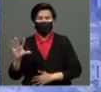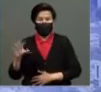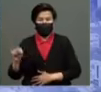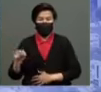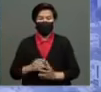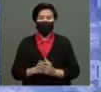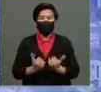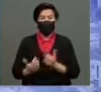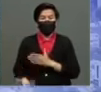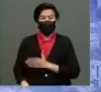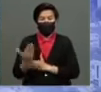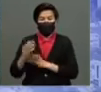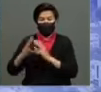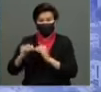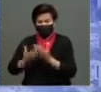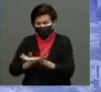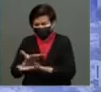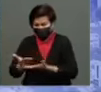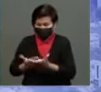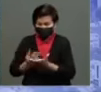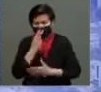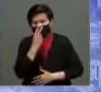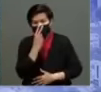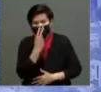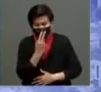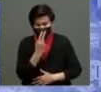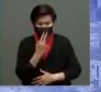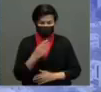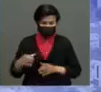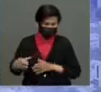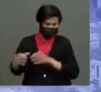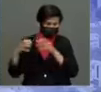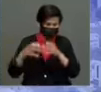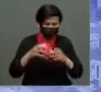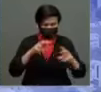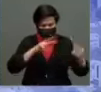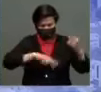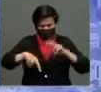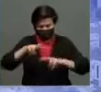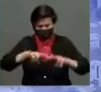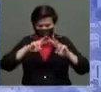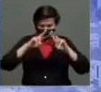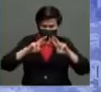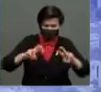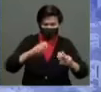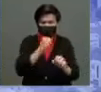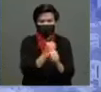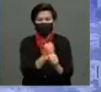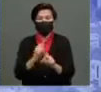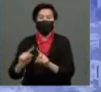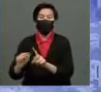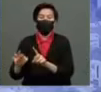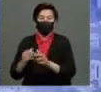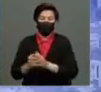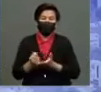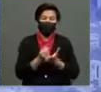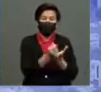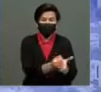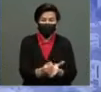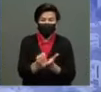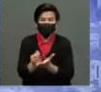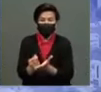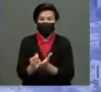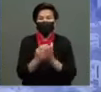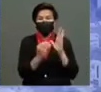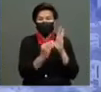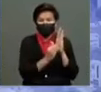านี้บูรณาการกันก็จะเห็นภาพของการลงไปทำงานขาดเหลืออะไรจะต้องช่วยยังไงนะครับกรุงเ